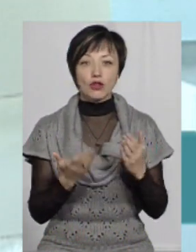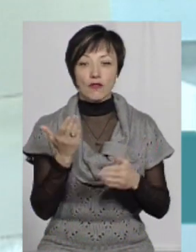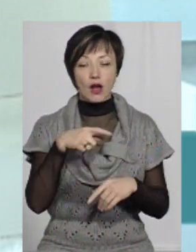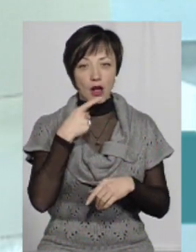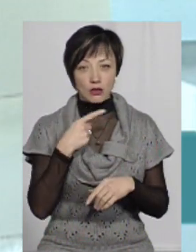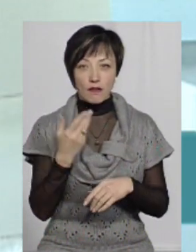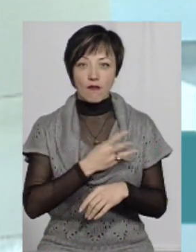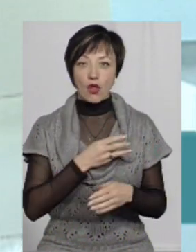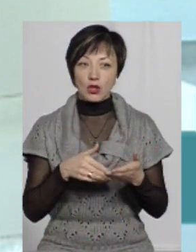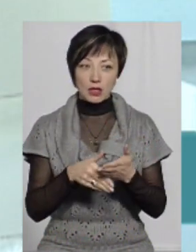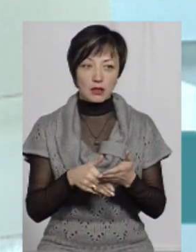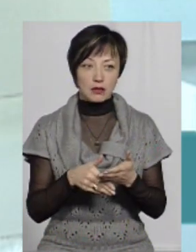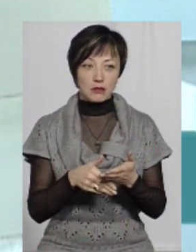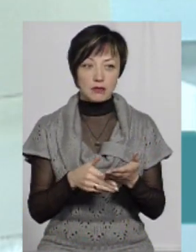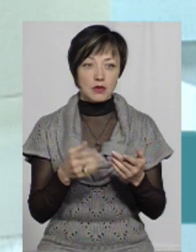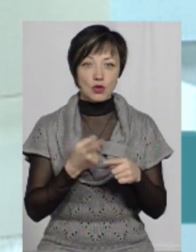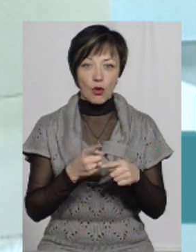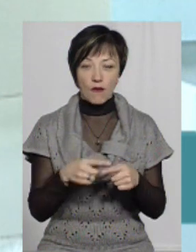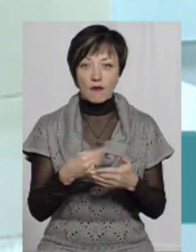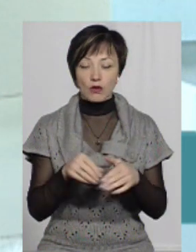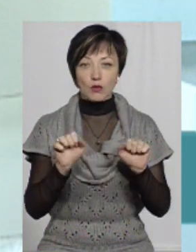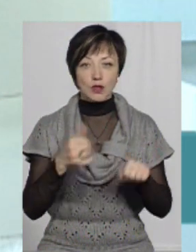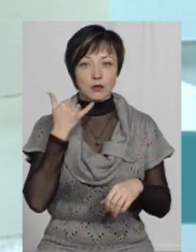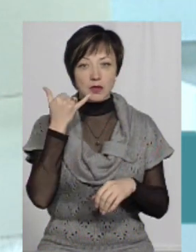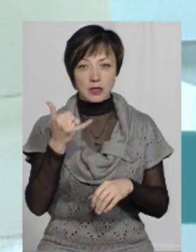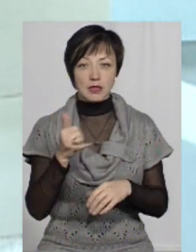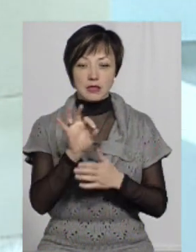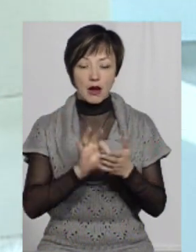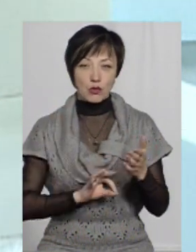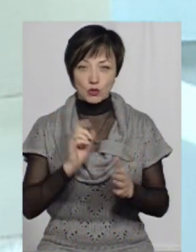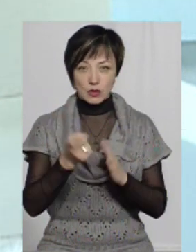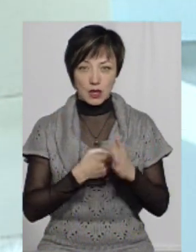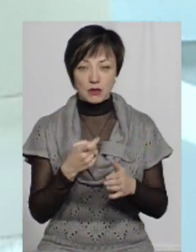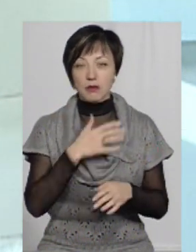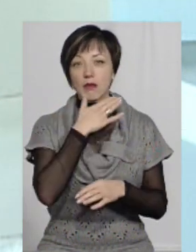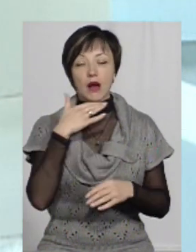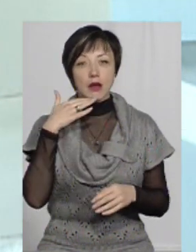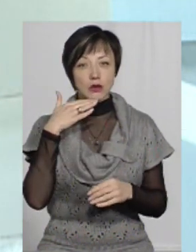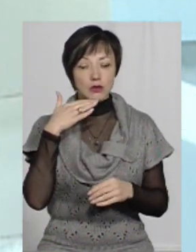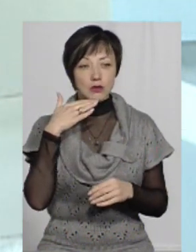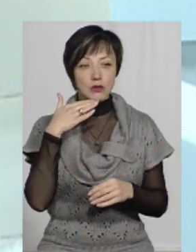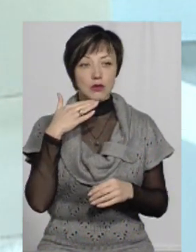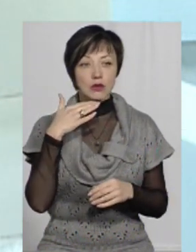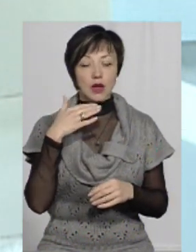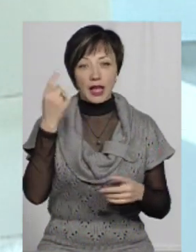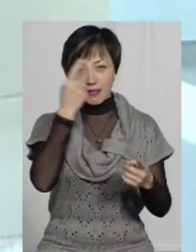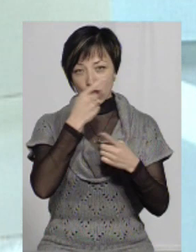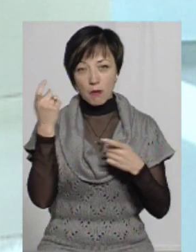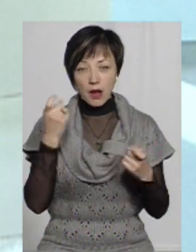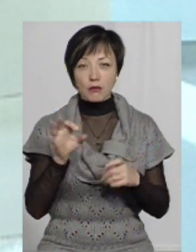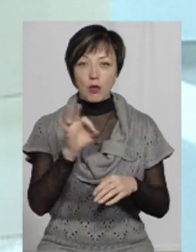ви кажете, що ви волонтер цього фонду. Можна перезвонити напряму, взнати. Велика кількість інформації